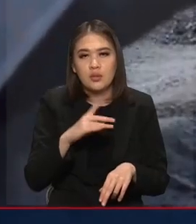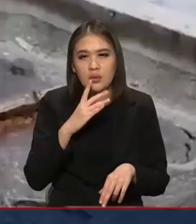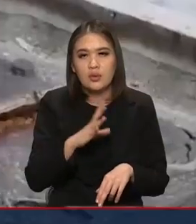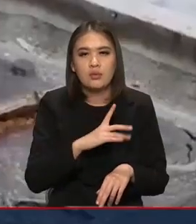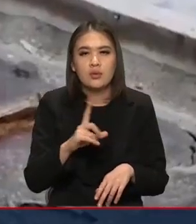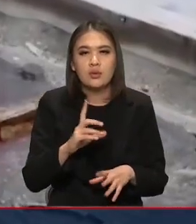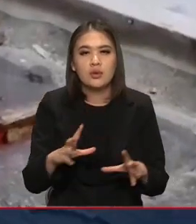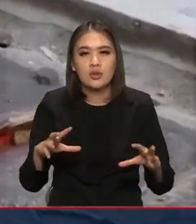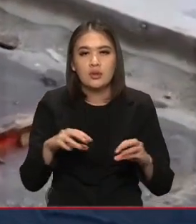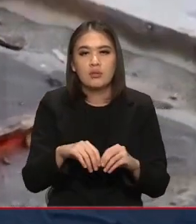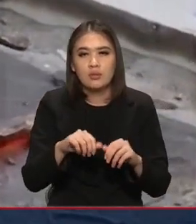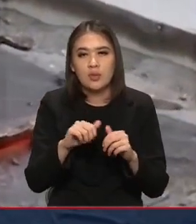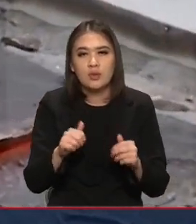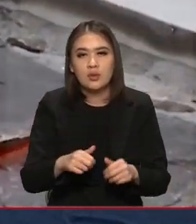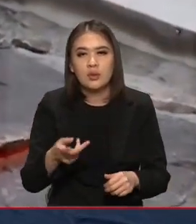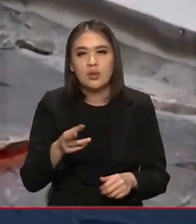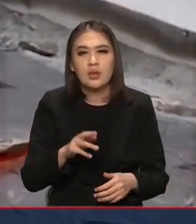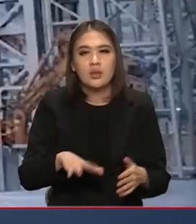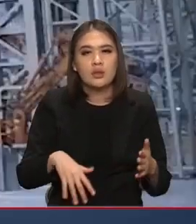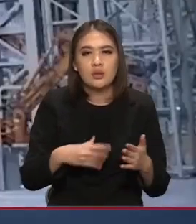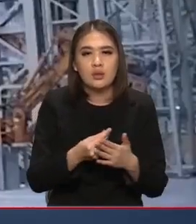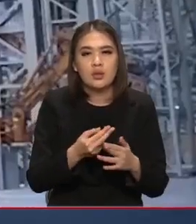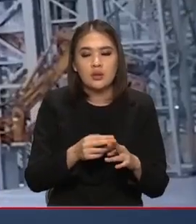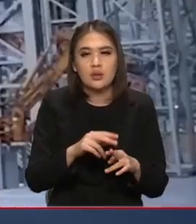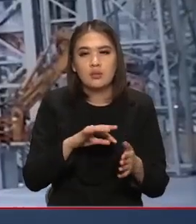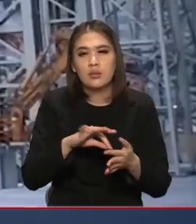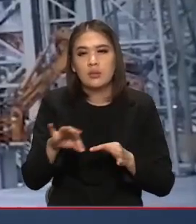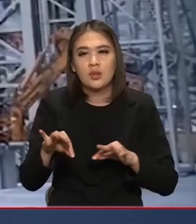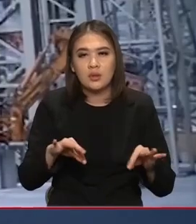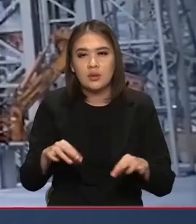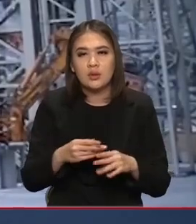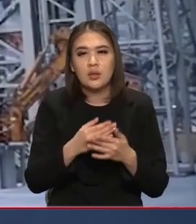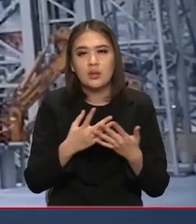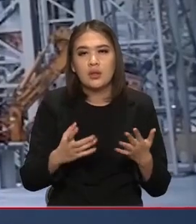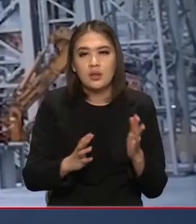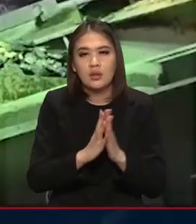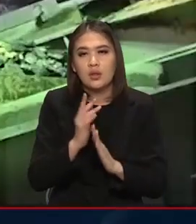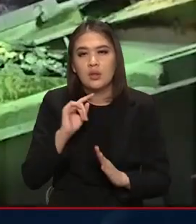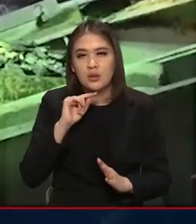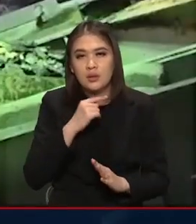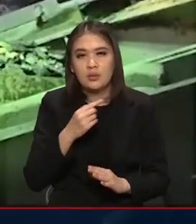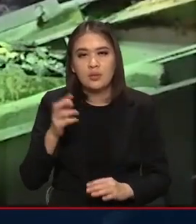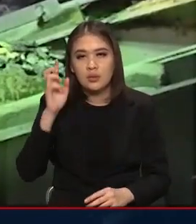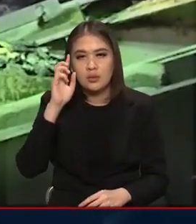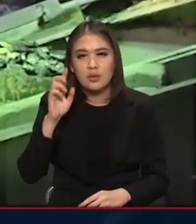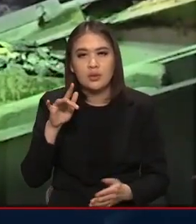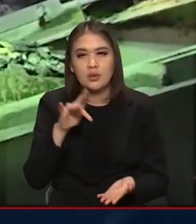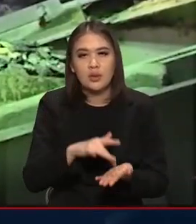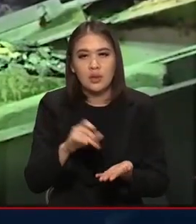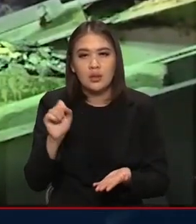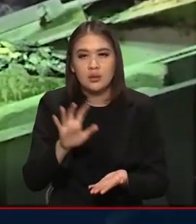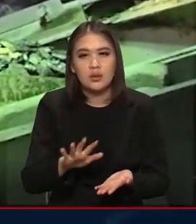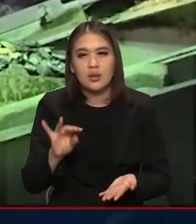единой инвестиционной платформе для финансирования приоритетных проектов в различных отраслях экономики стран Центральной Азии, а